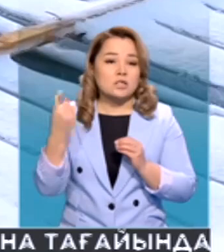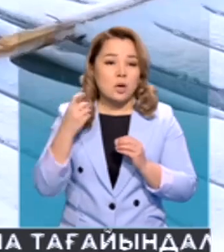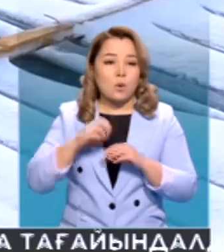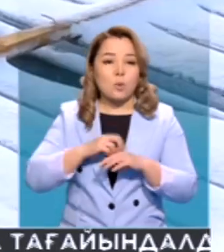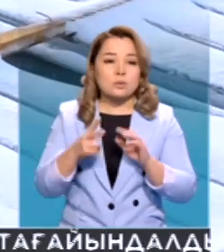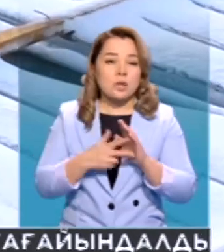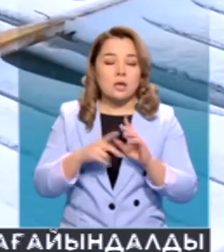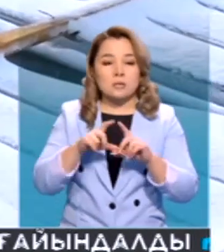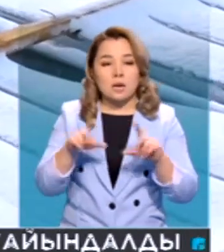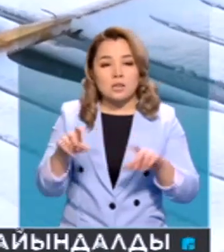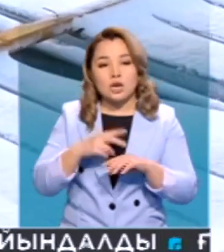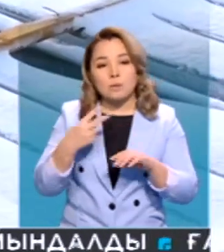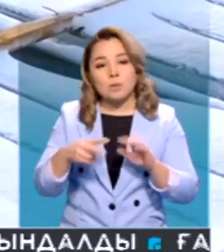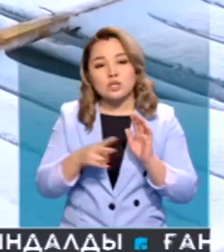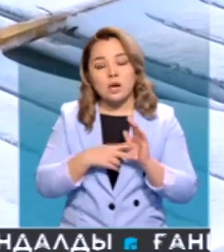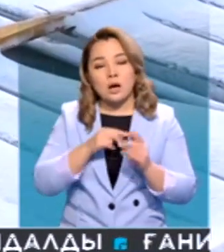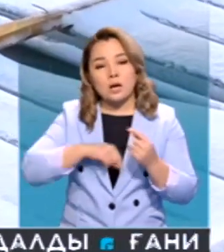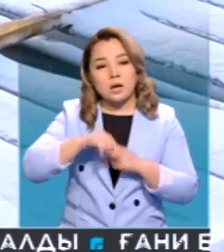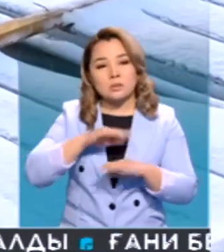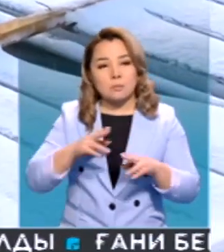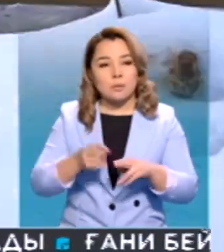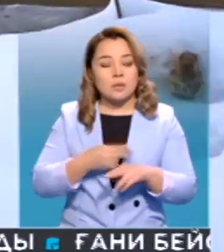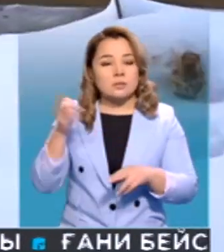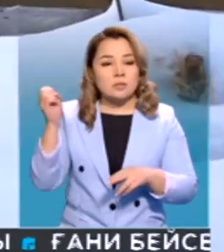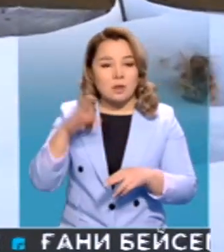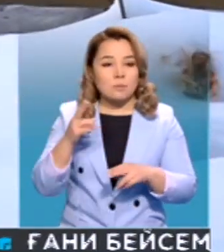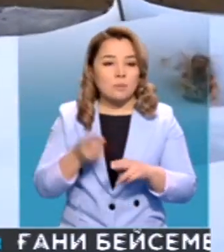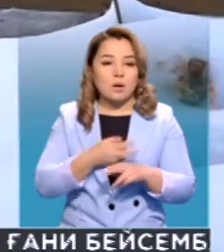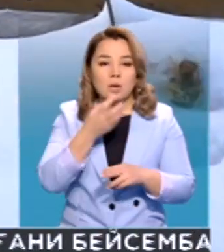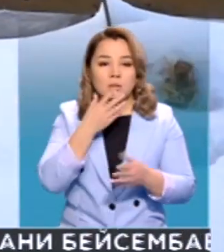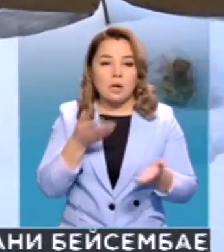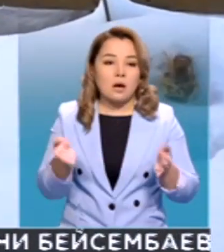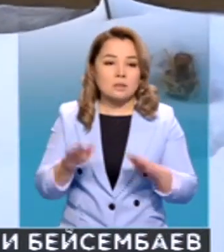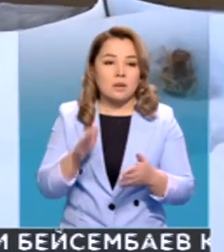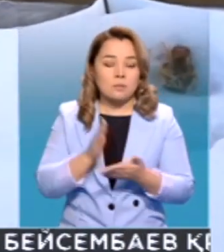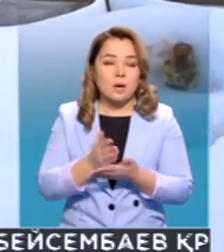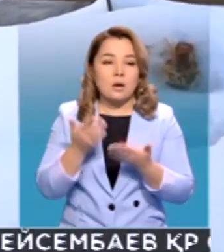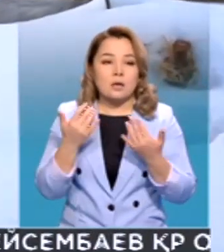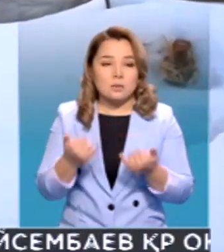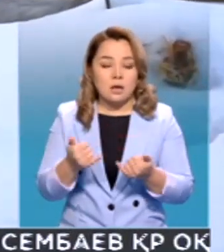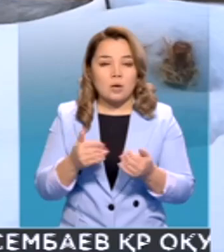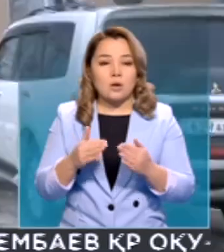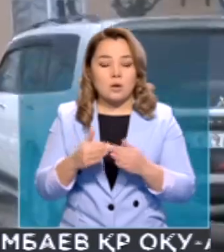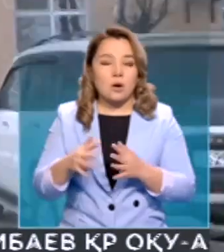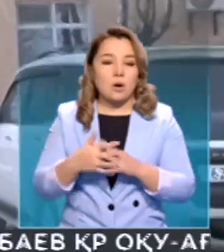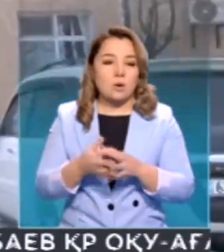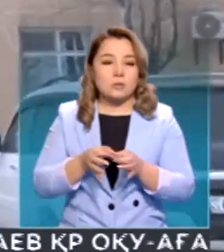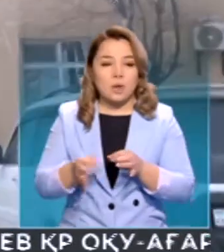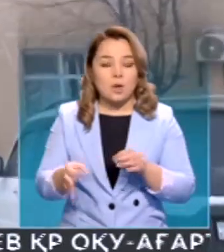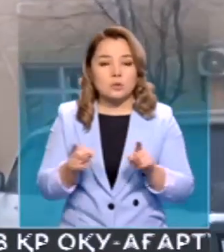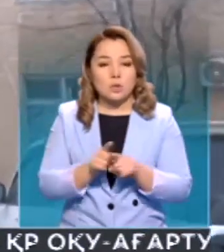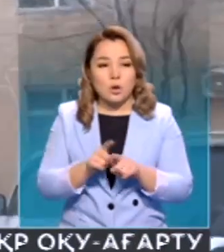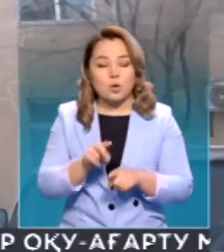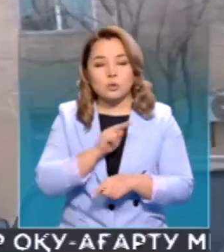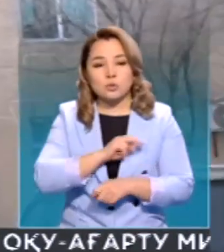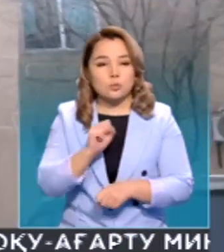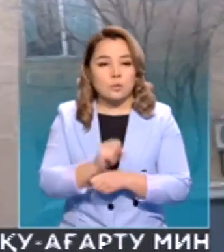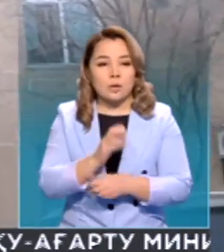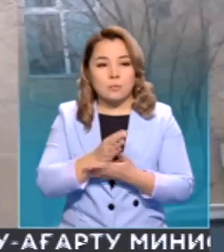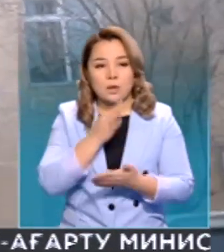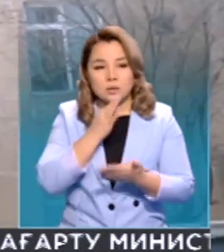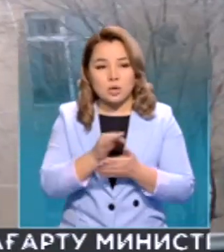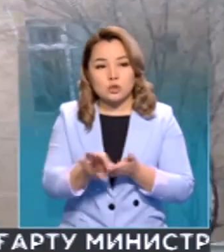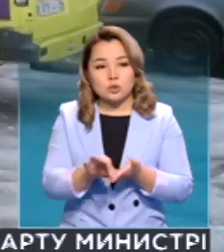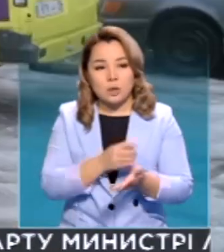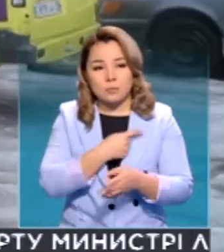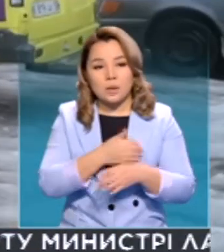әлеуметтік нысан мен 27 кәсіпорында жылусыз жарықсыз қалған. Инфрақұрылымы зақымданған аудандық аурухана жұмысын тоқтатты. Шұғыл медициналық жәрдем